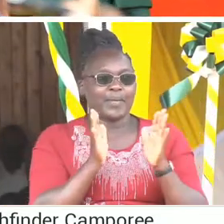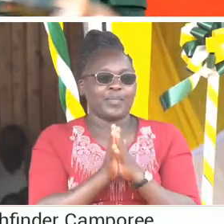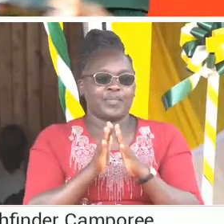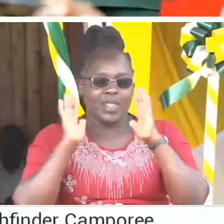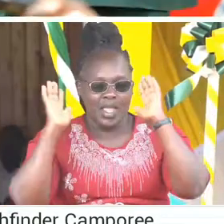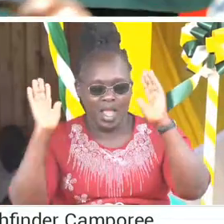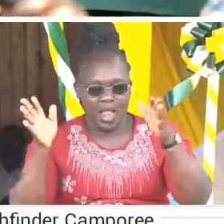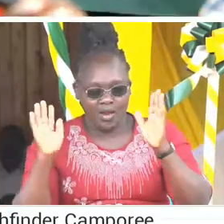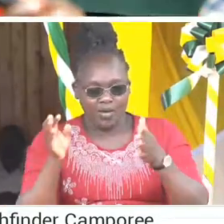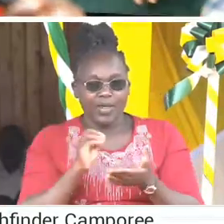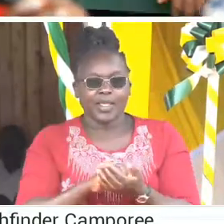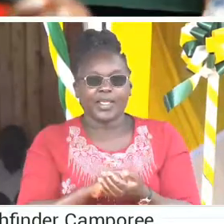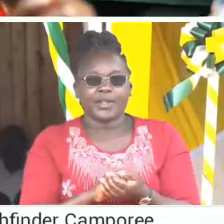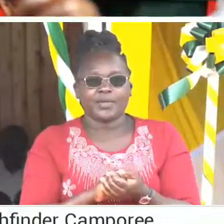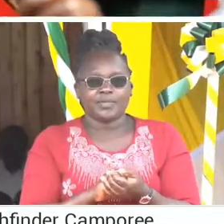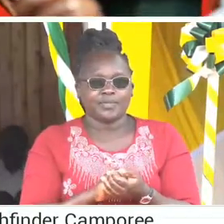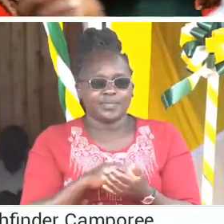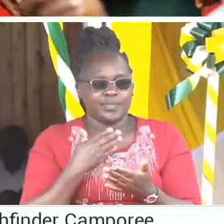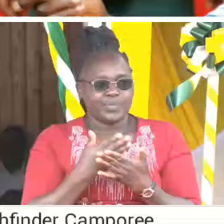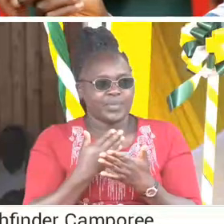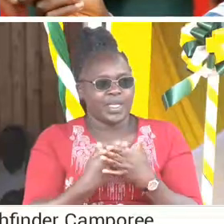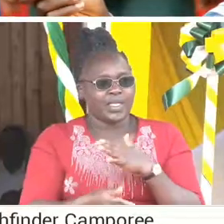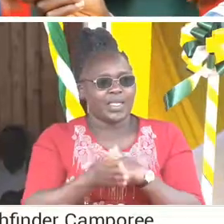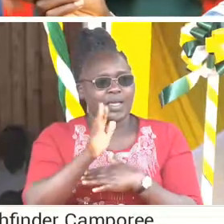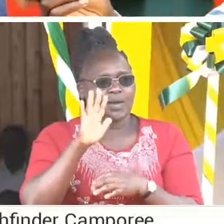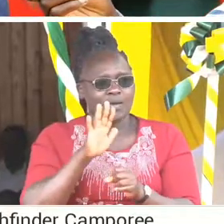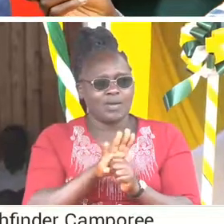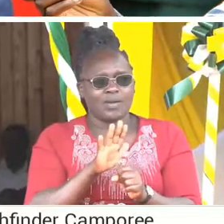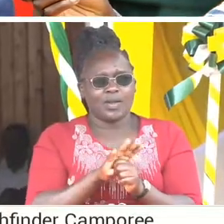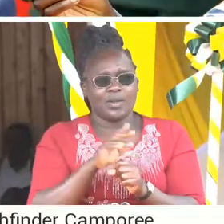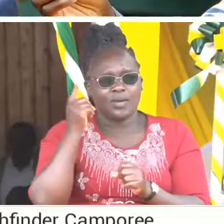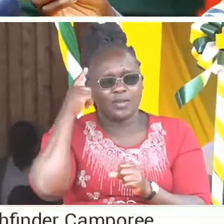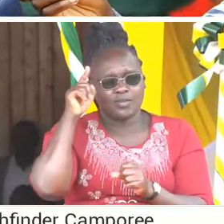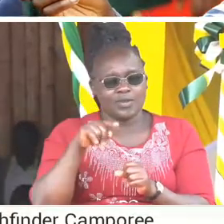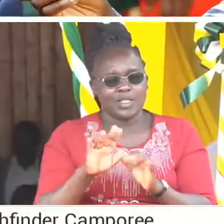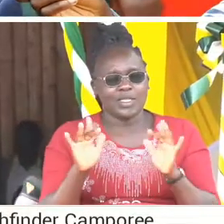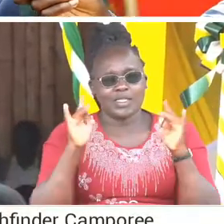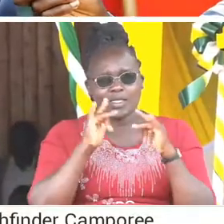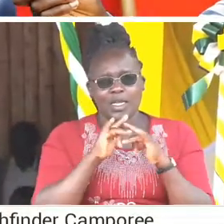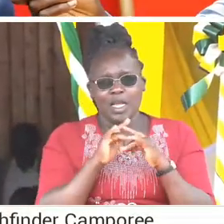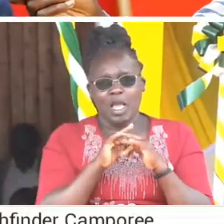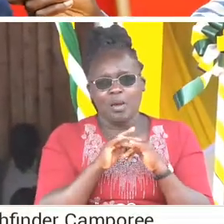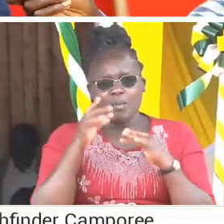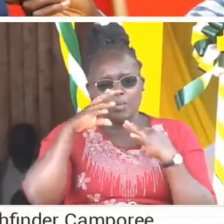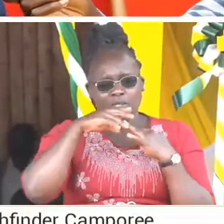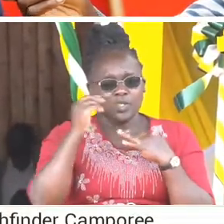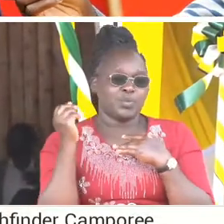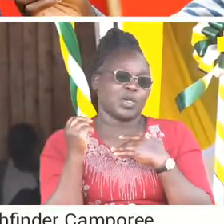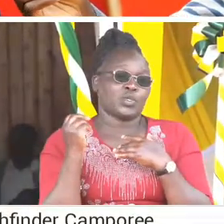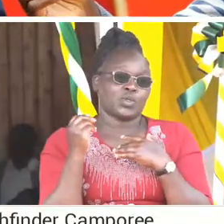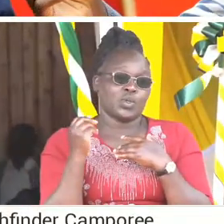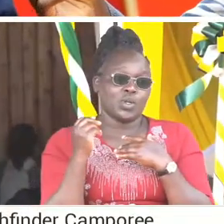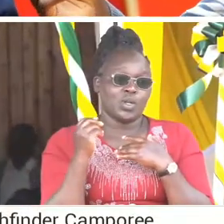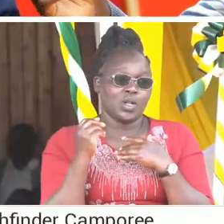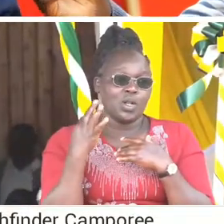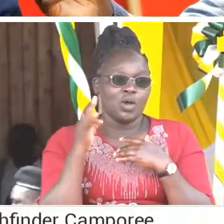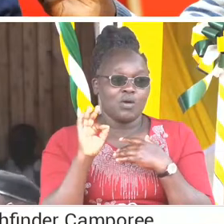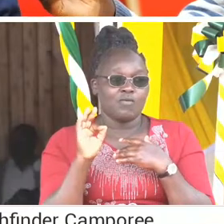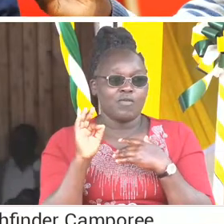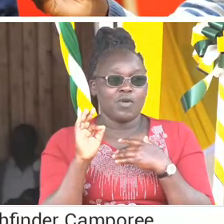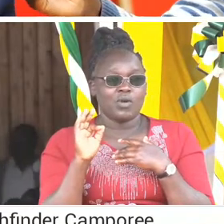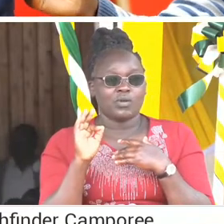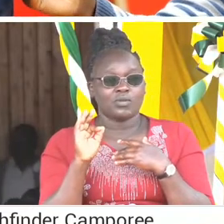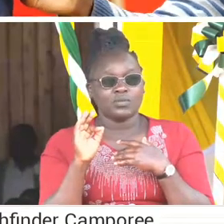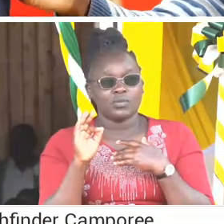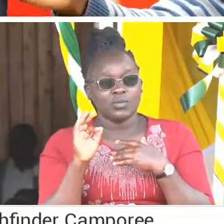Amjambo tena. Tunashukuru Mungu sana kwa sababu ya kambori hii ya kipekee ya West Rift Valley Field kwa mara ya